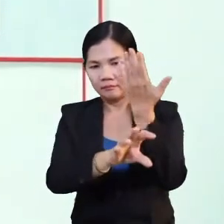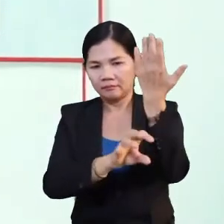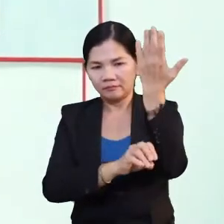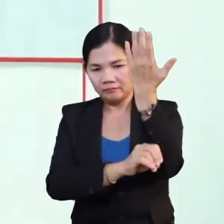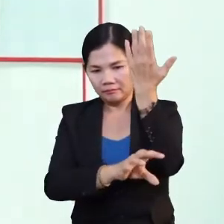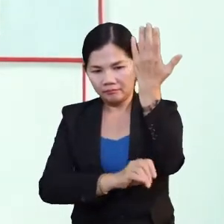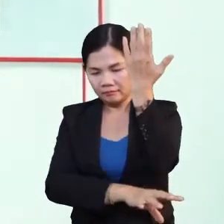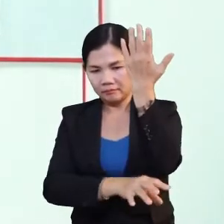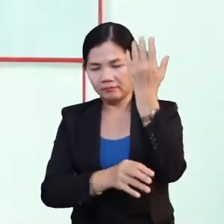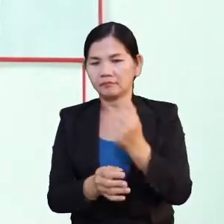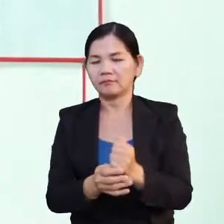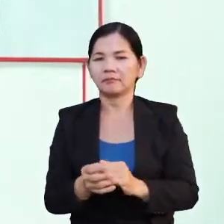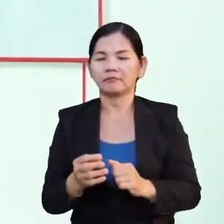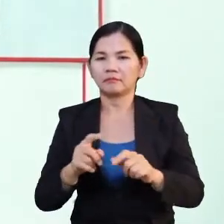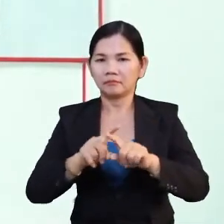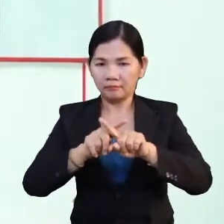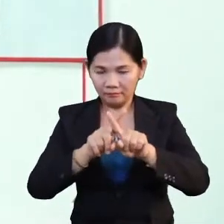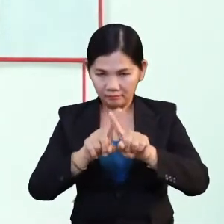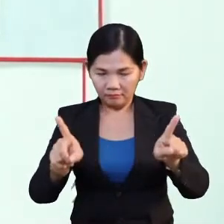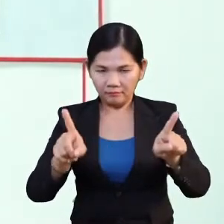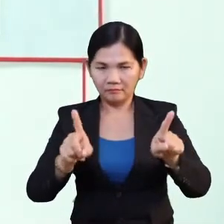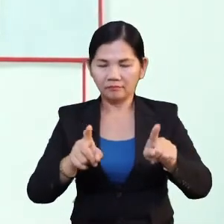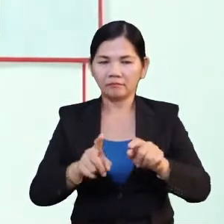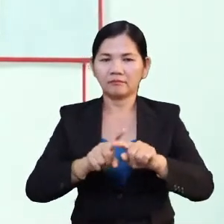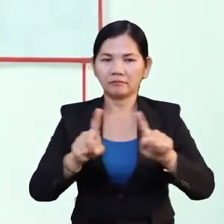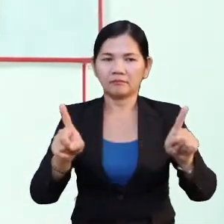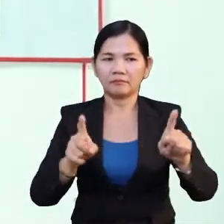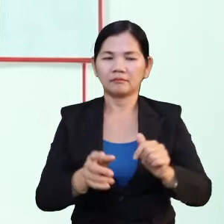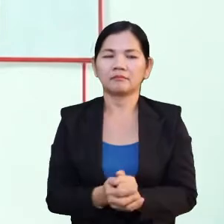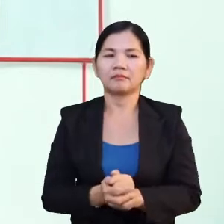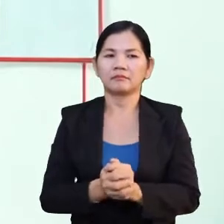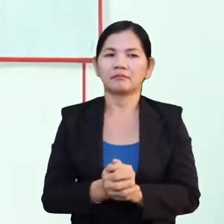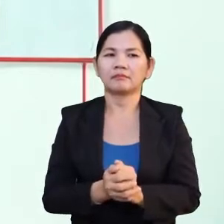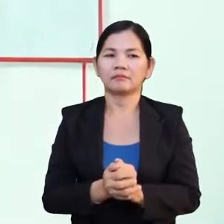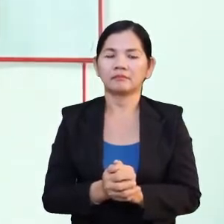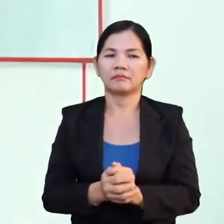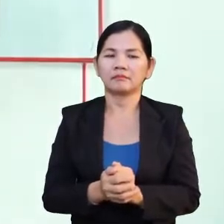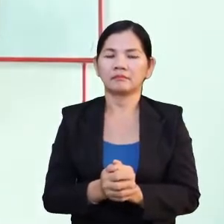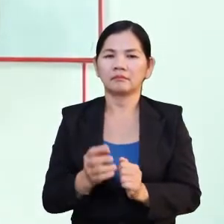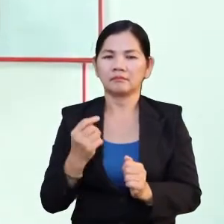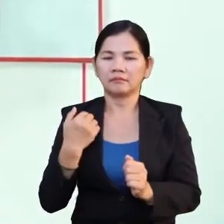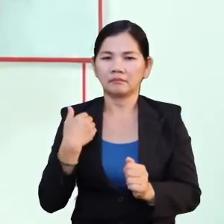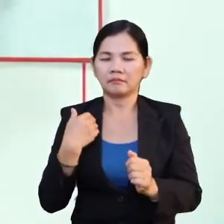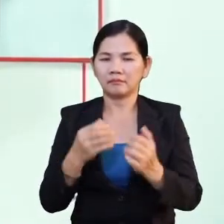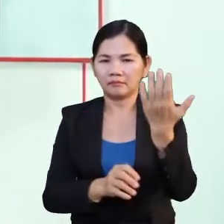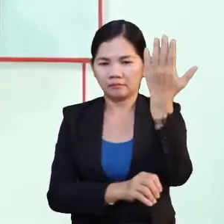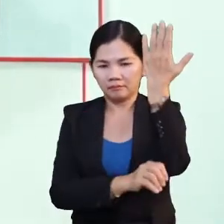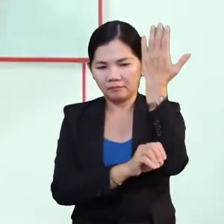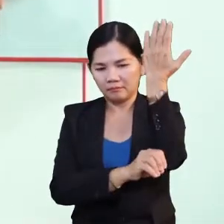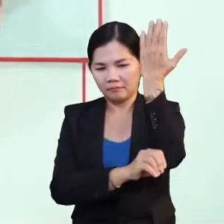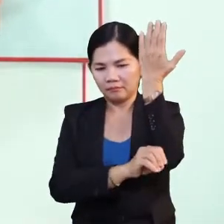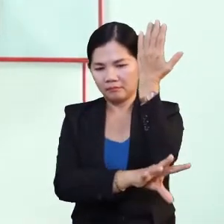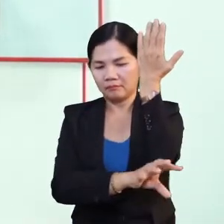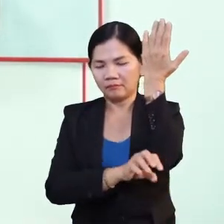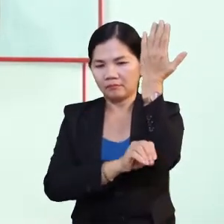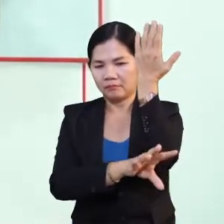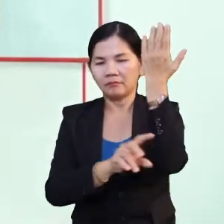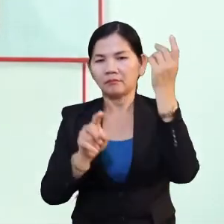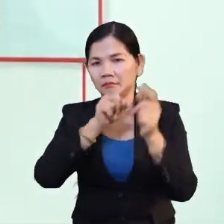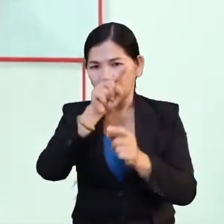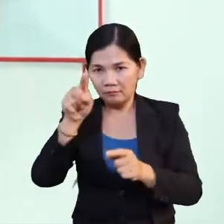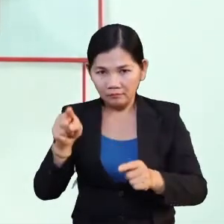រណ៍អញ្ចឹងយើងមើលឃើញកន្លែងខុសទៅកូនចាឃើញហើយគឺមើលឃើញភ្លើងចាជារង្វ